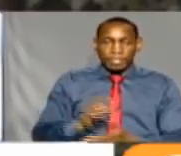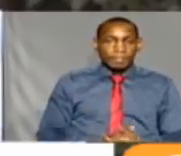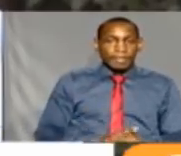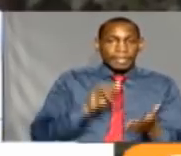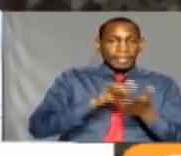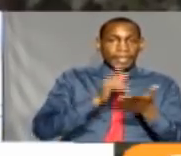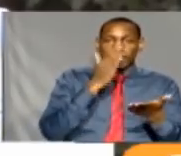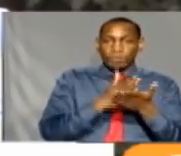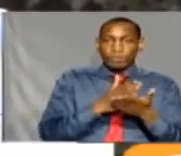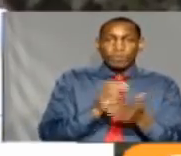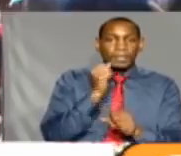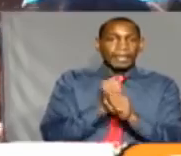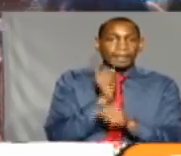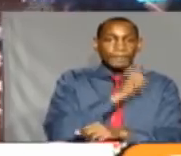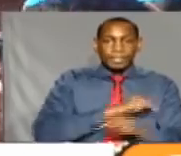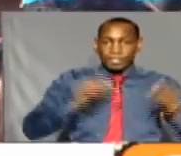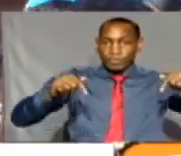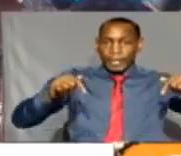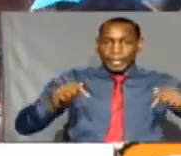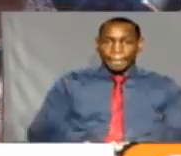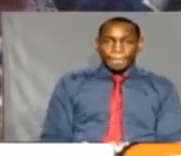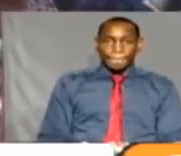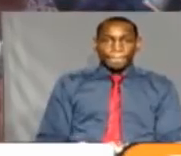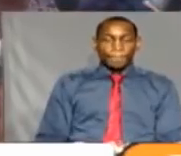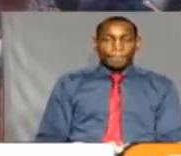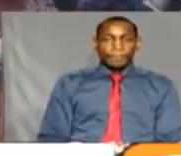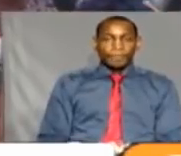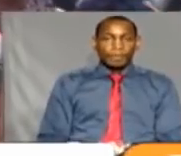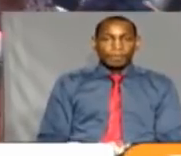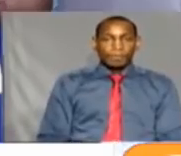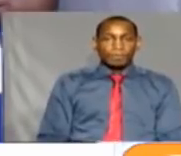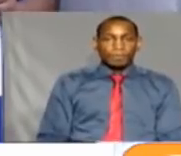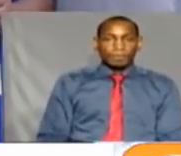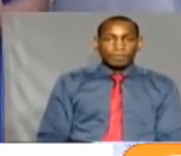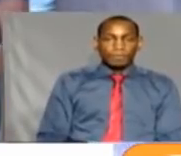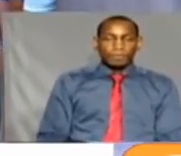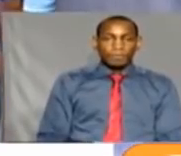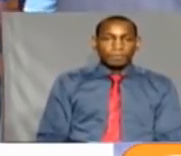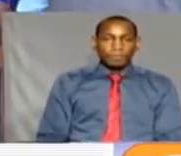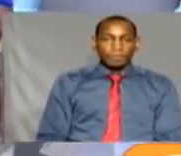That's exactly what we have done today. Andrew Kero, Runinga ya Citizen, Nairobi.